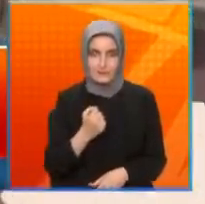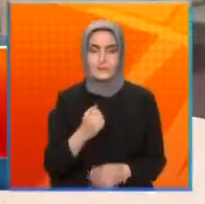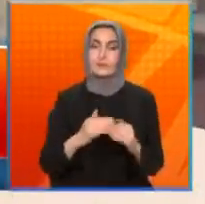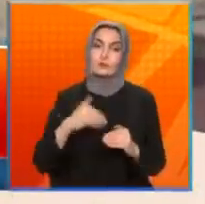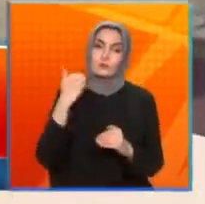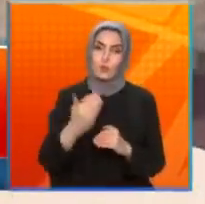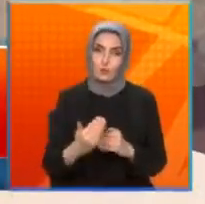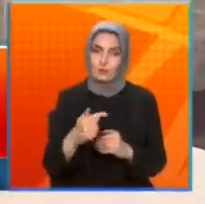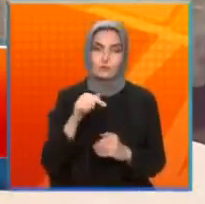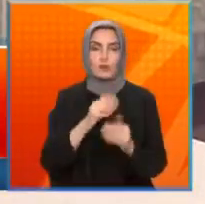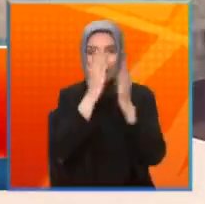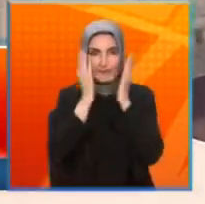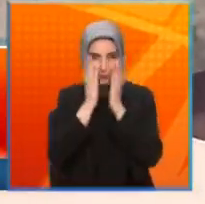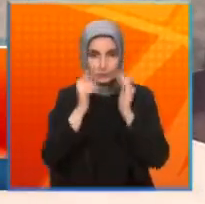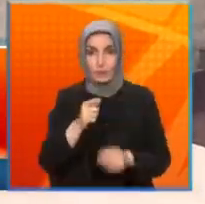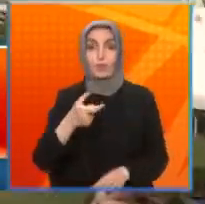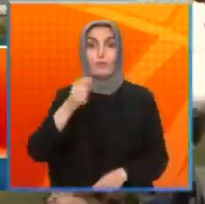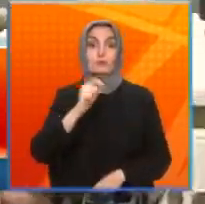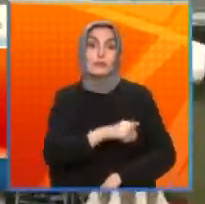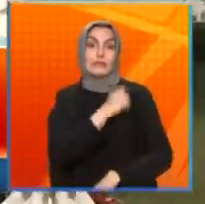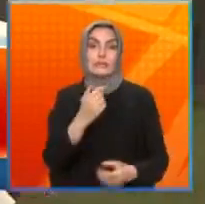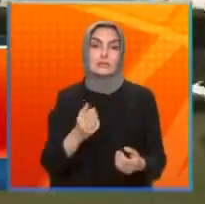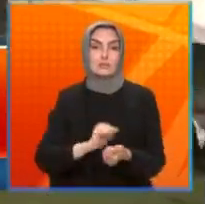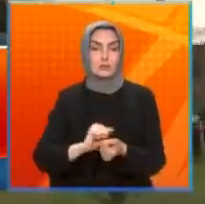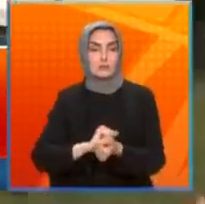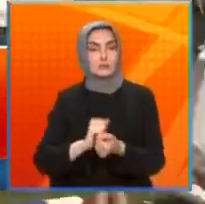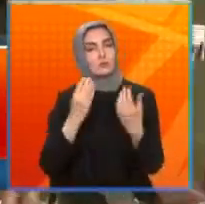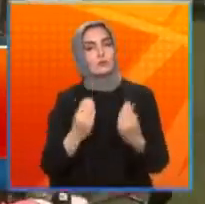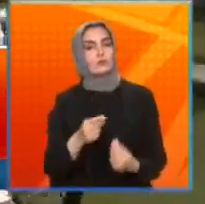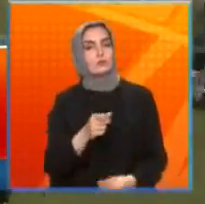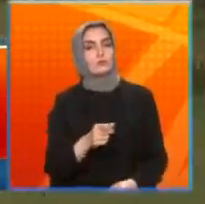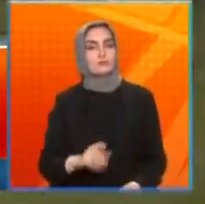havlu 90 derecede tekrardan dezenfekte ediliyor.